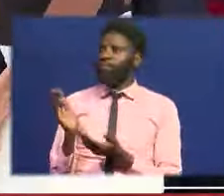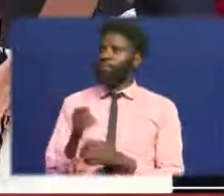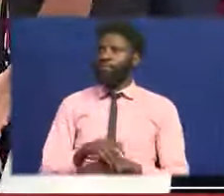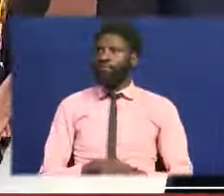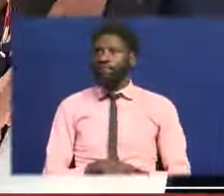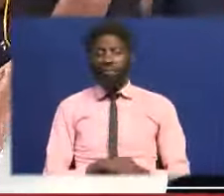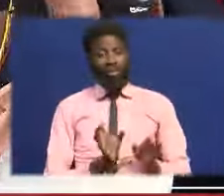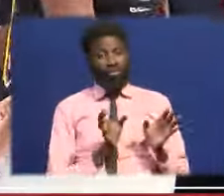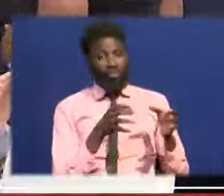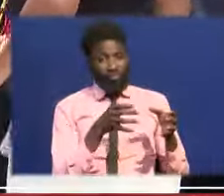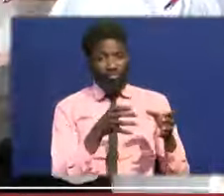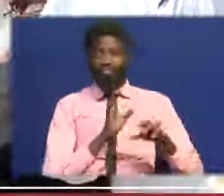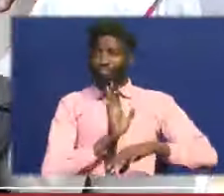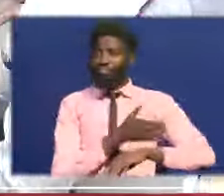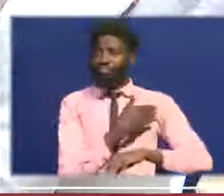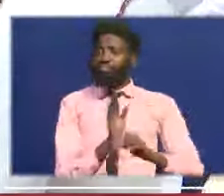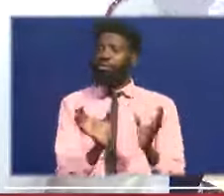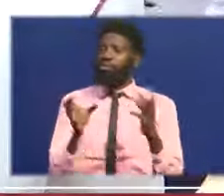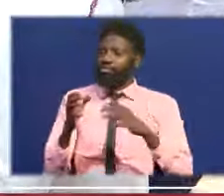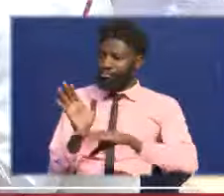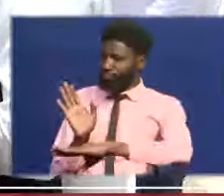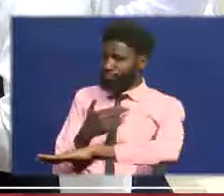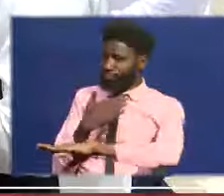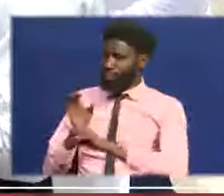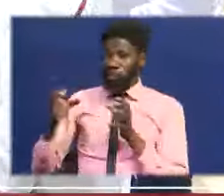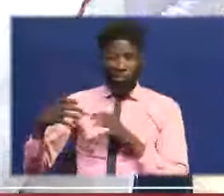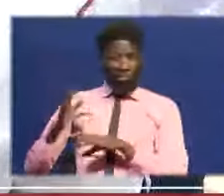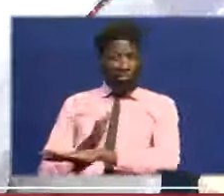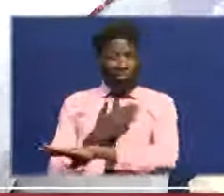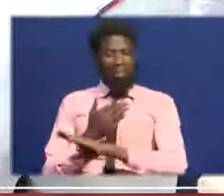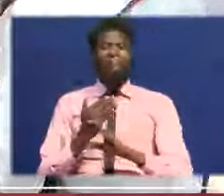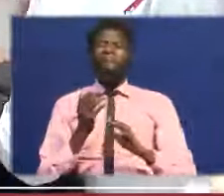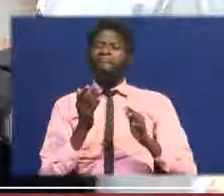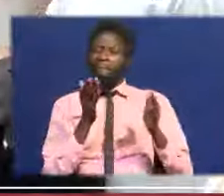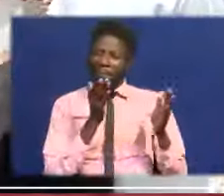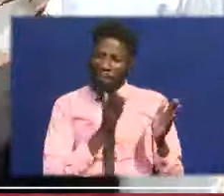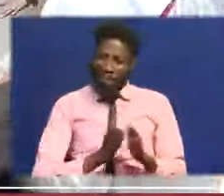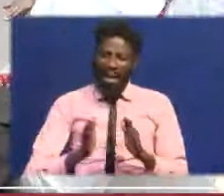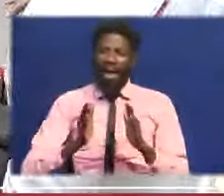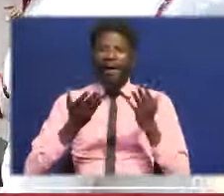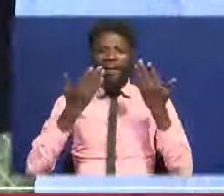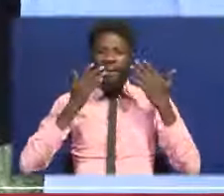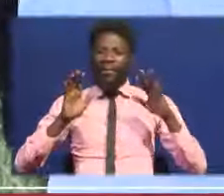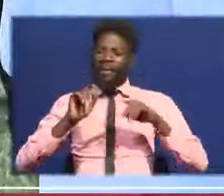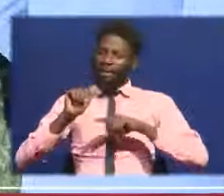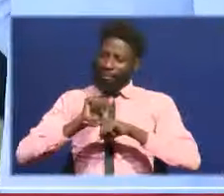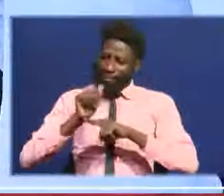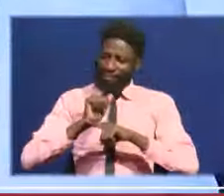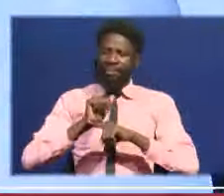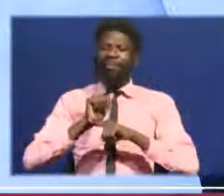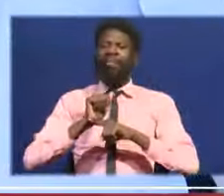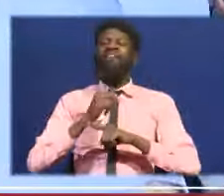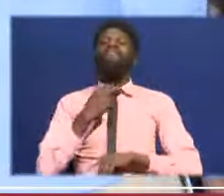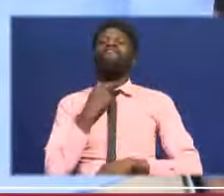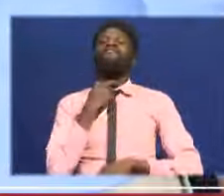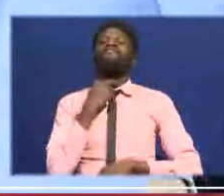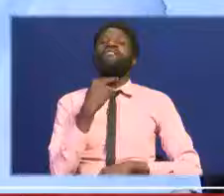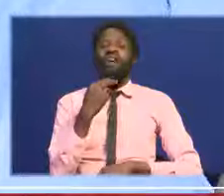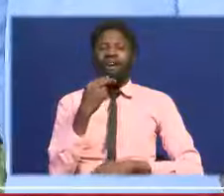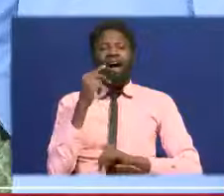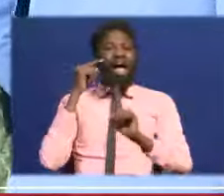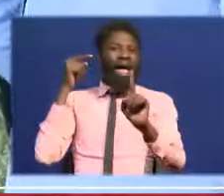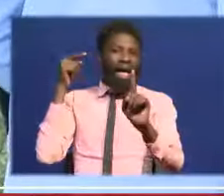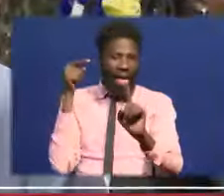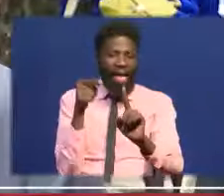Kila kundi la waimbaji lilikuwa limejiandaa sauti tayari kuvutia waliohudhuria. For 3 months we've been rehearsing a